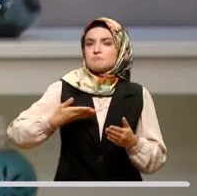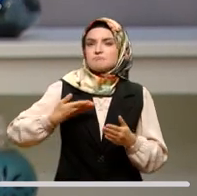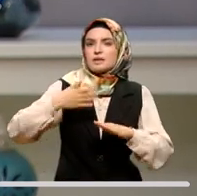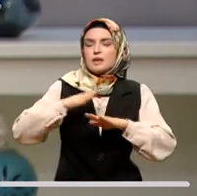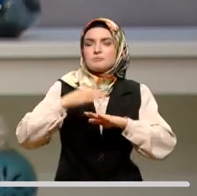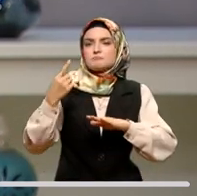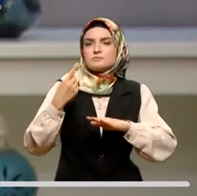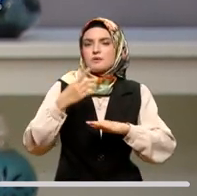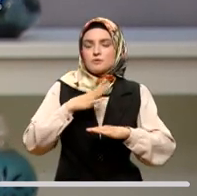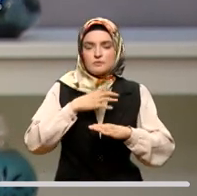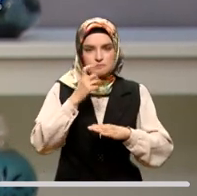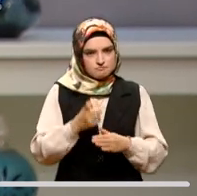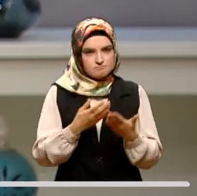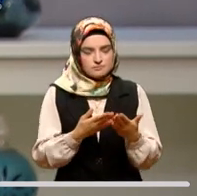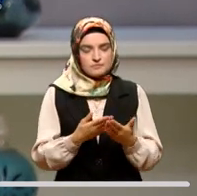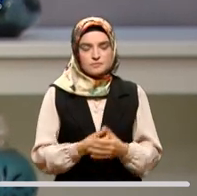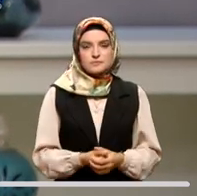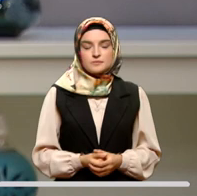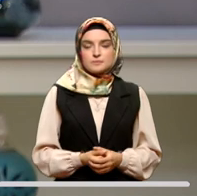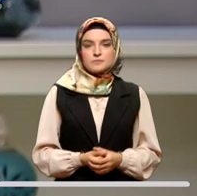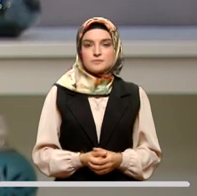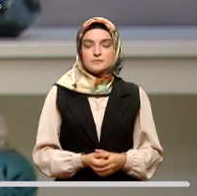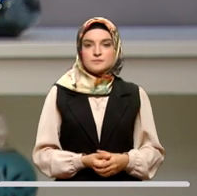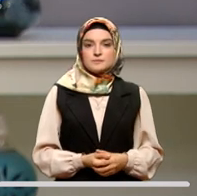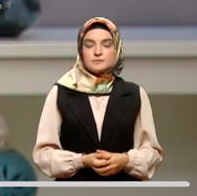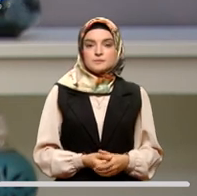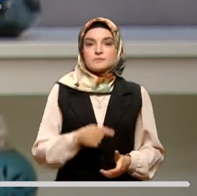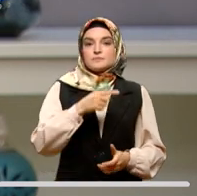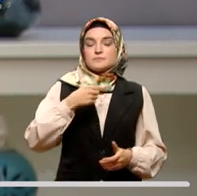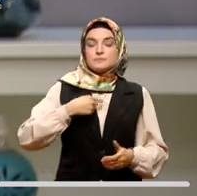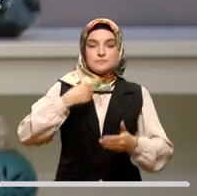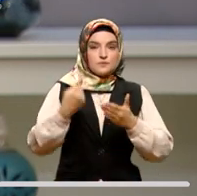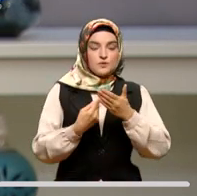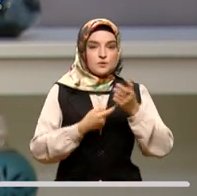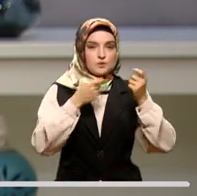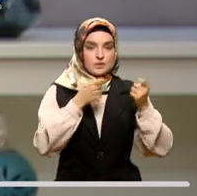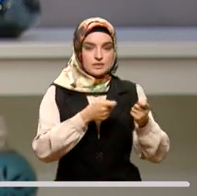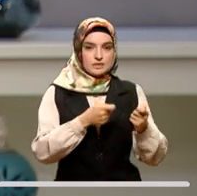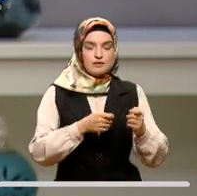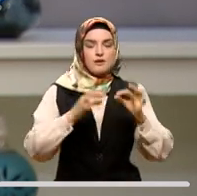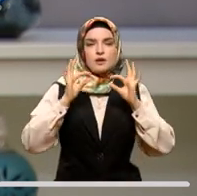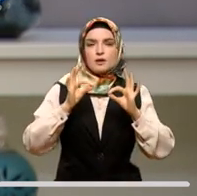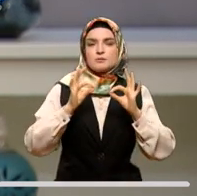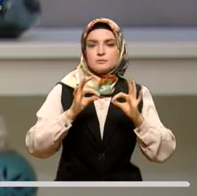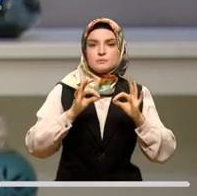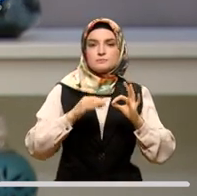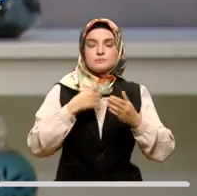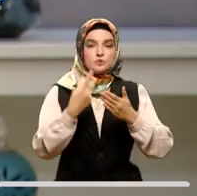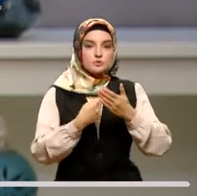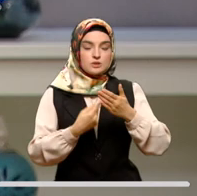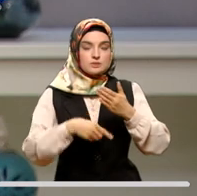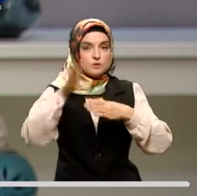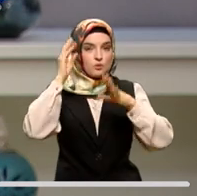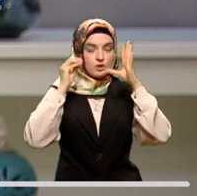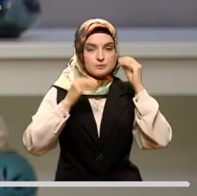daha var. Gerek benim gerekse izleyicilerimizin de aynı şekilde olduğunu düşünüyorum. Şimdi biz Kur'an kurslarını, bu yaz Kur'an kurslarını hep daha ziyade Kur'an-ı Kerim öğrendiğimiz,